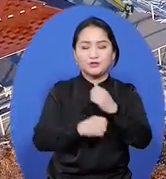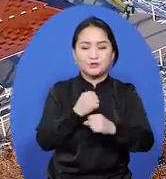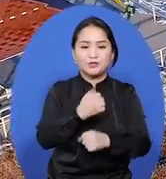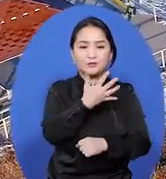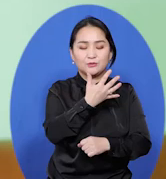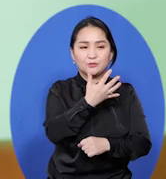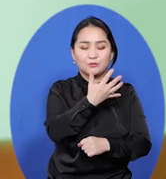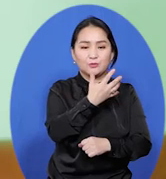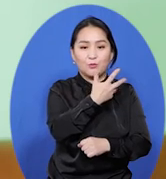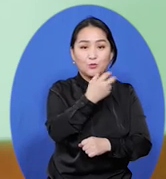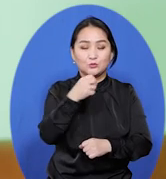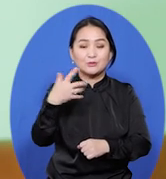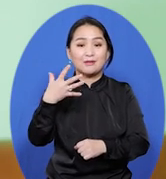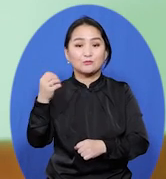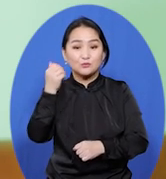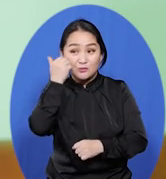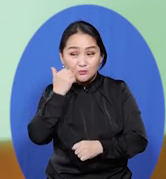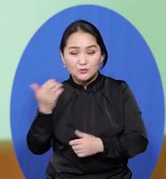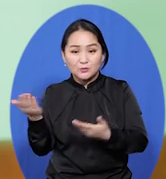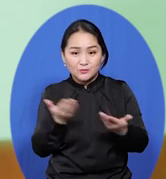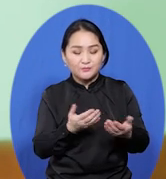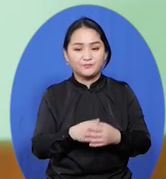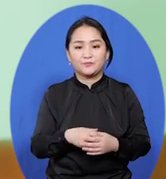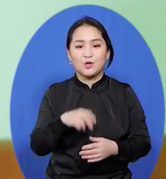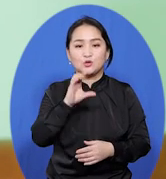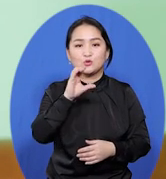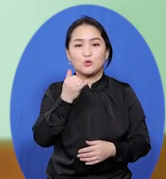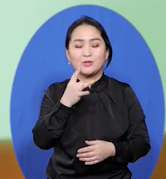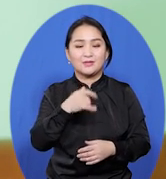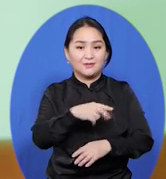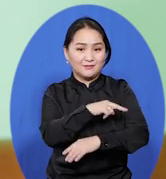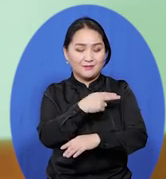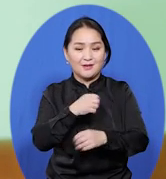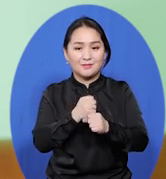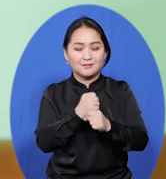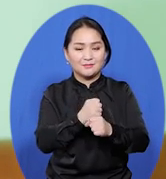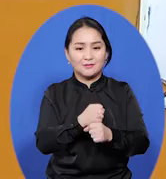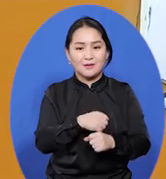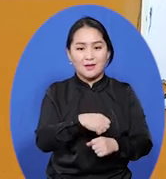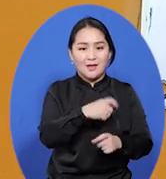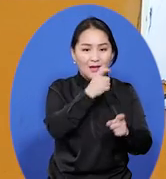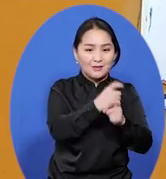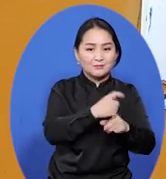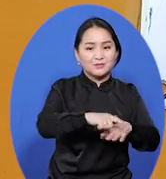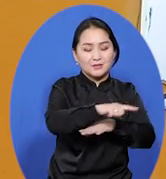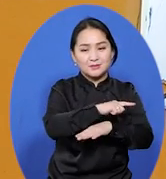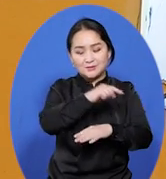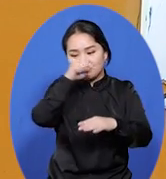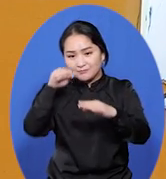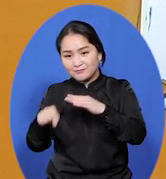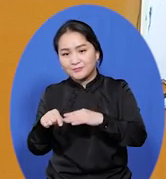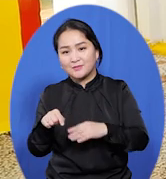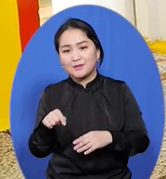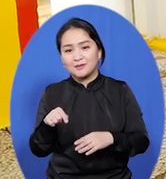ахмадыг хүлээн авч амраадаг. За мөн соёлын ажил байгаа. Яламжийн байгууллагын дэргэд улсын хэмжээнд байгаа ганцхан ажил манай аймагт